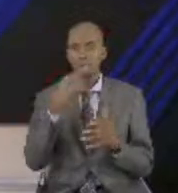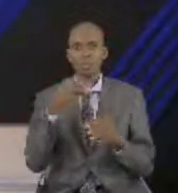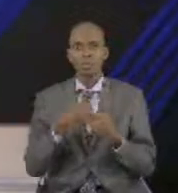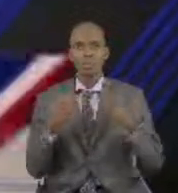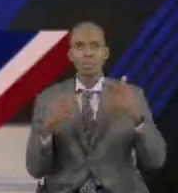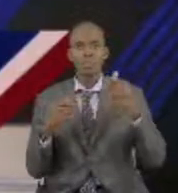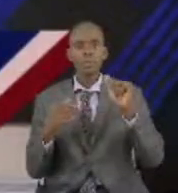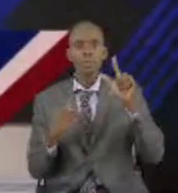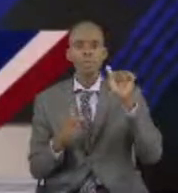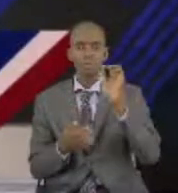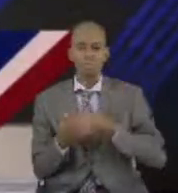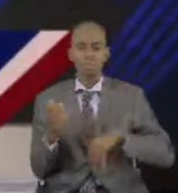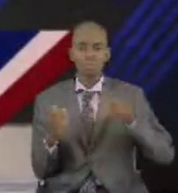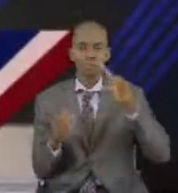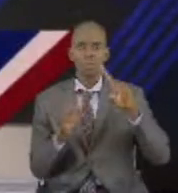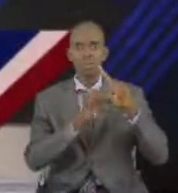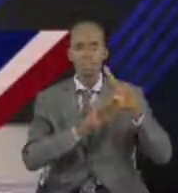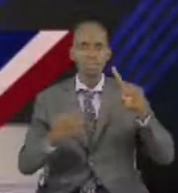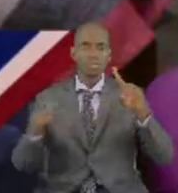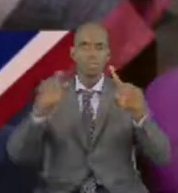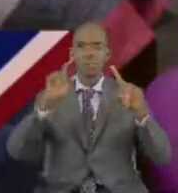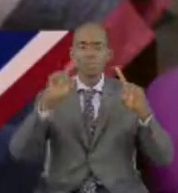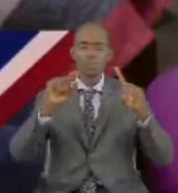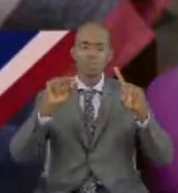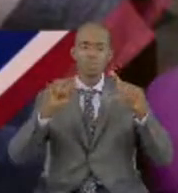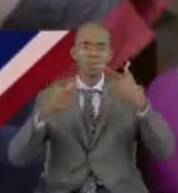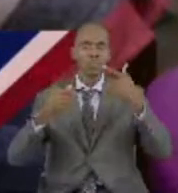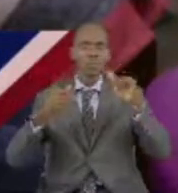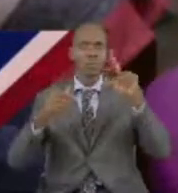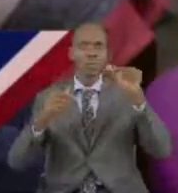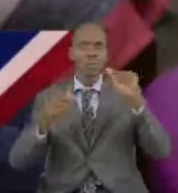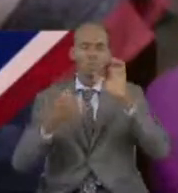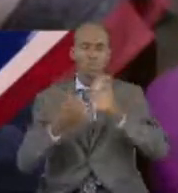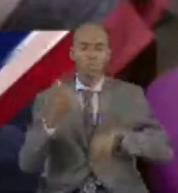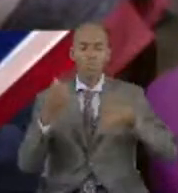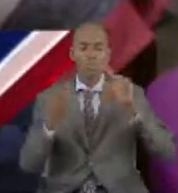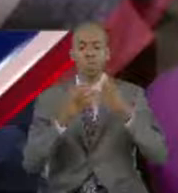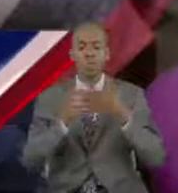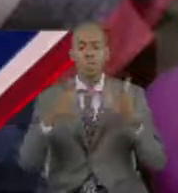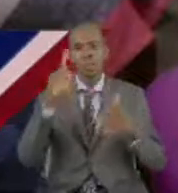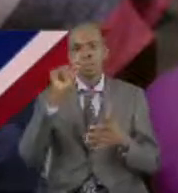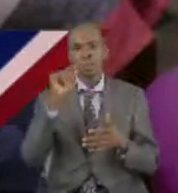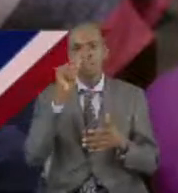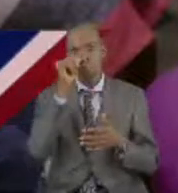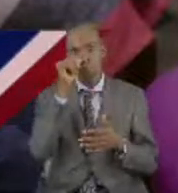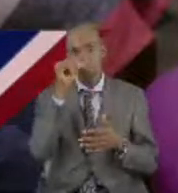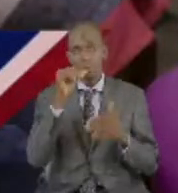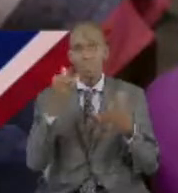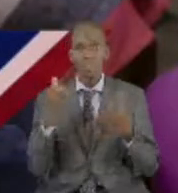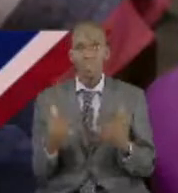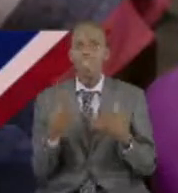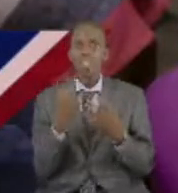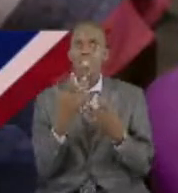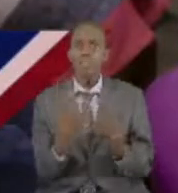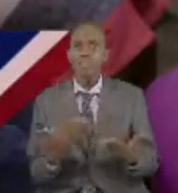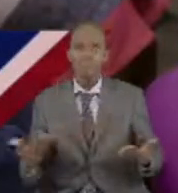Galates chapitre 1. Galates chapitre 1, verset 20. Galates chapitre 1, verset 20. Dans ce que